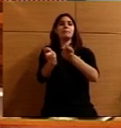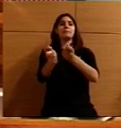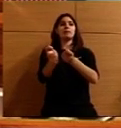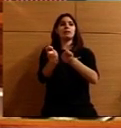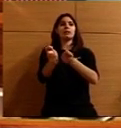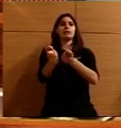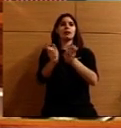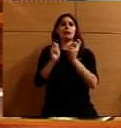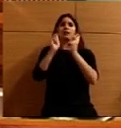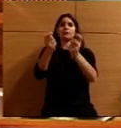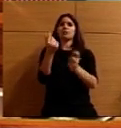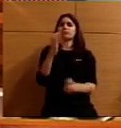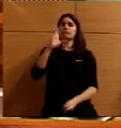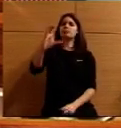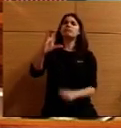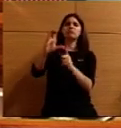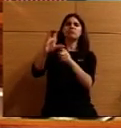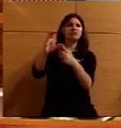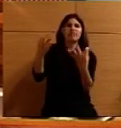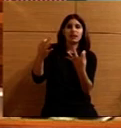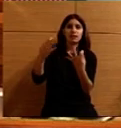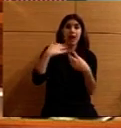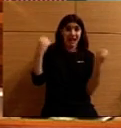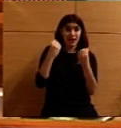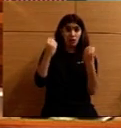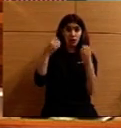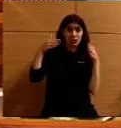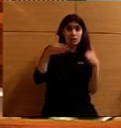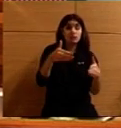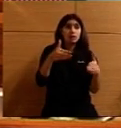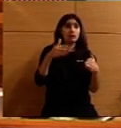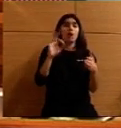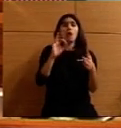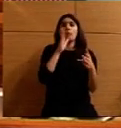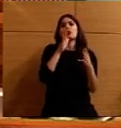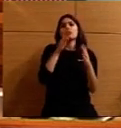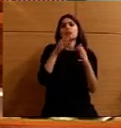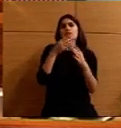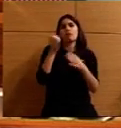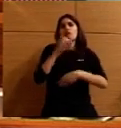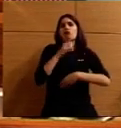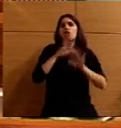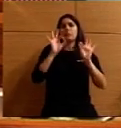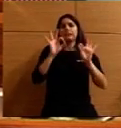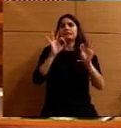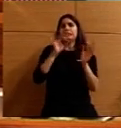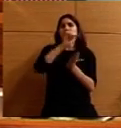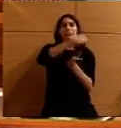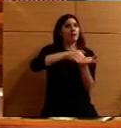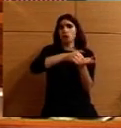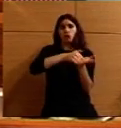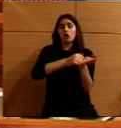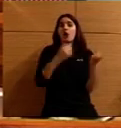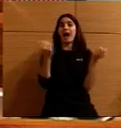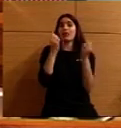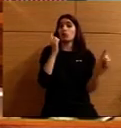que adjudicar els diners? Tenen que ser accions, és un fons contra el despoblament. Suposa que té que ser